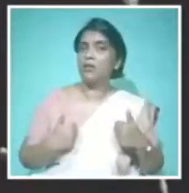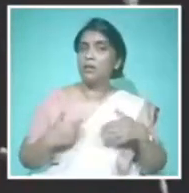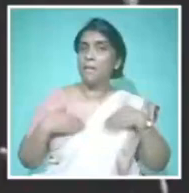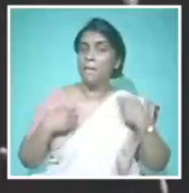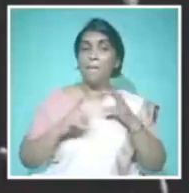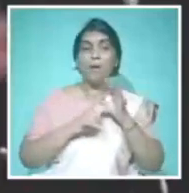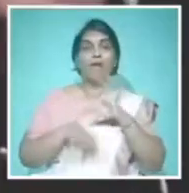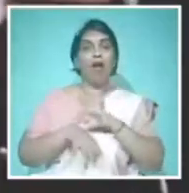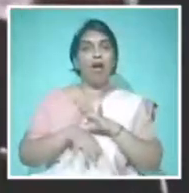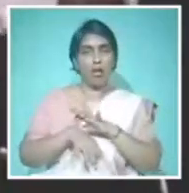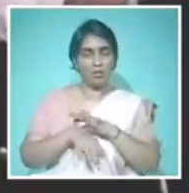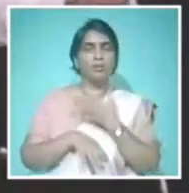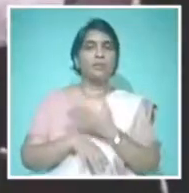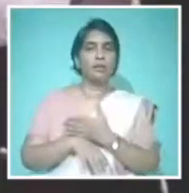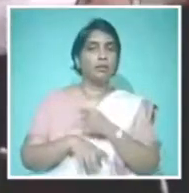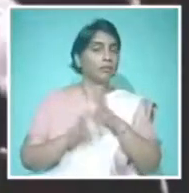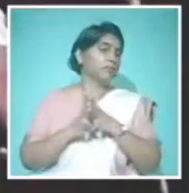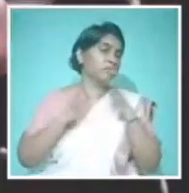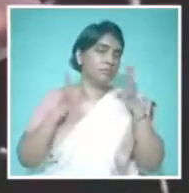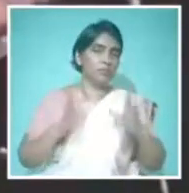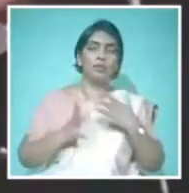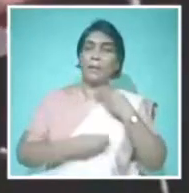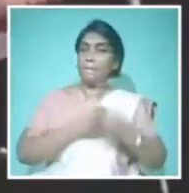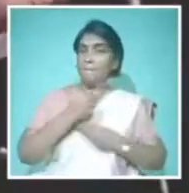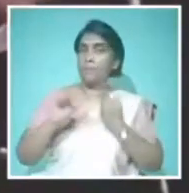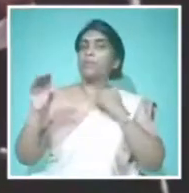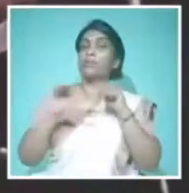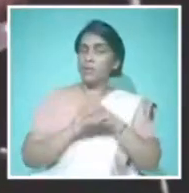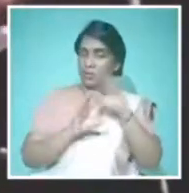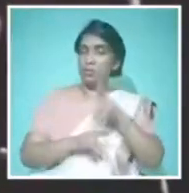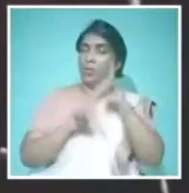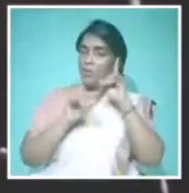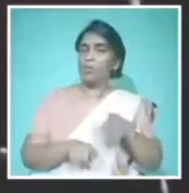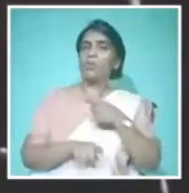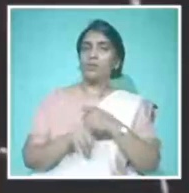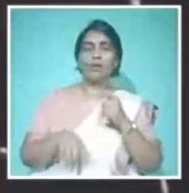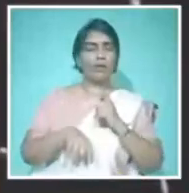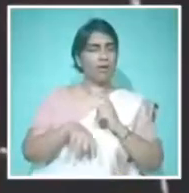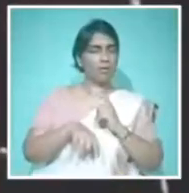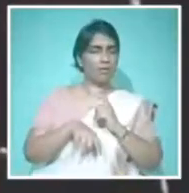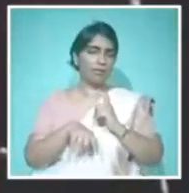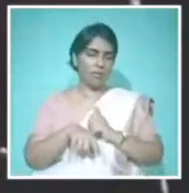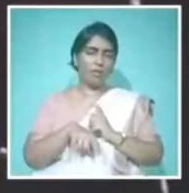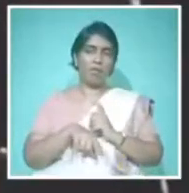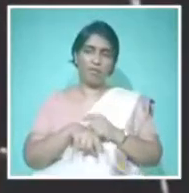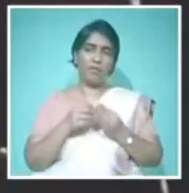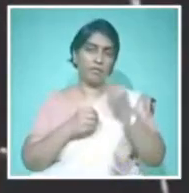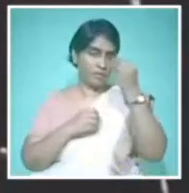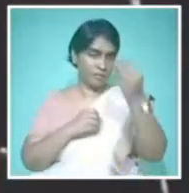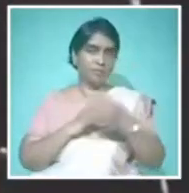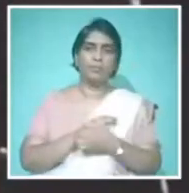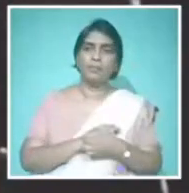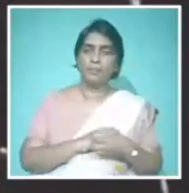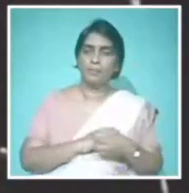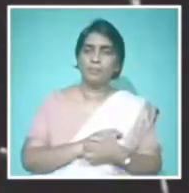private hospital, mangkita nabi, meet aja, loko berada pada kerana tu luaran nang, esan ha, ida prakara awastha, labadi